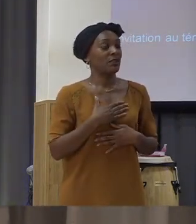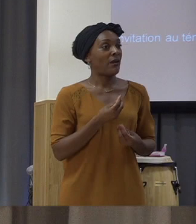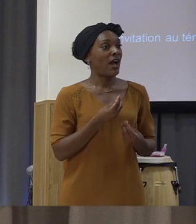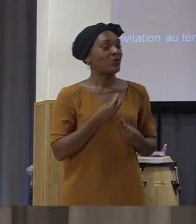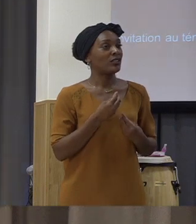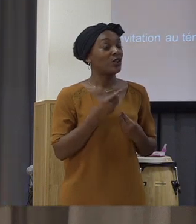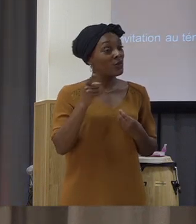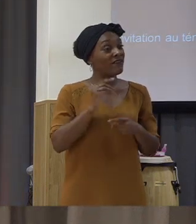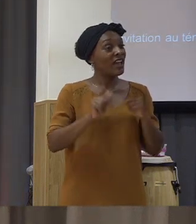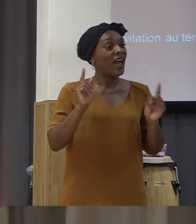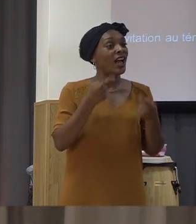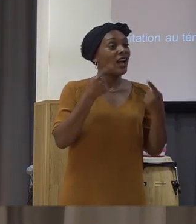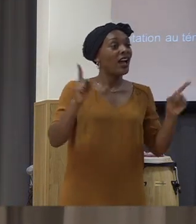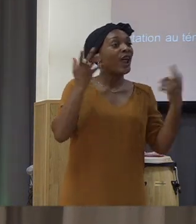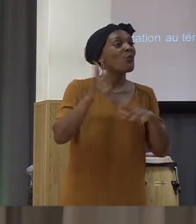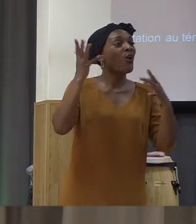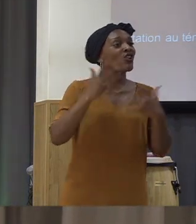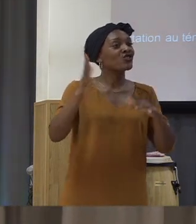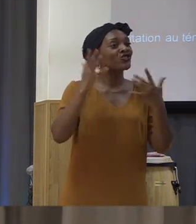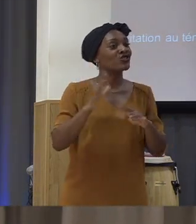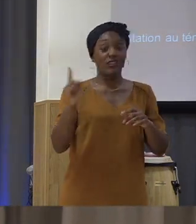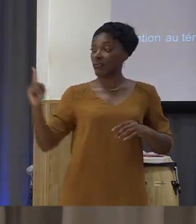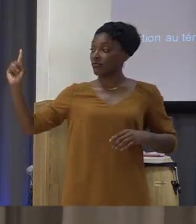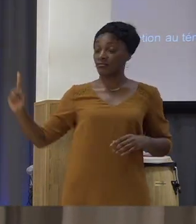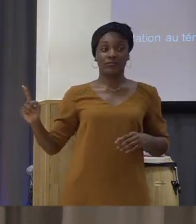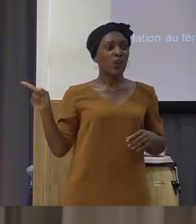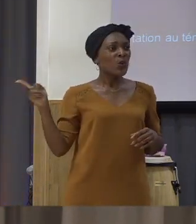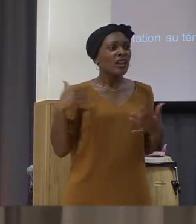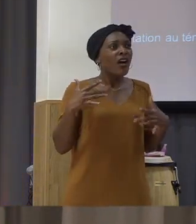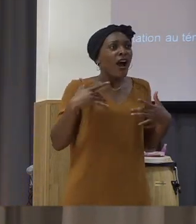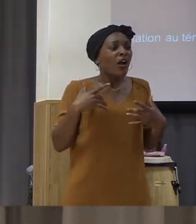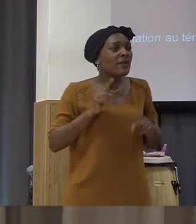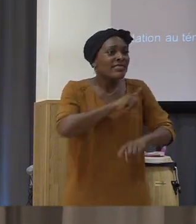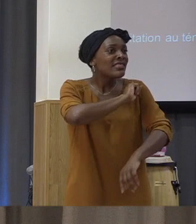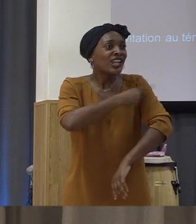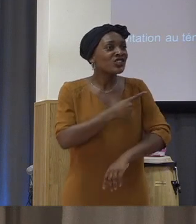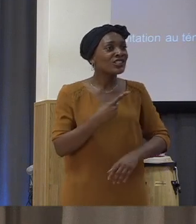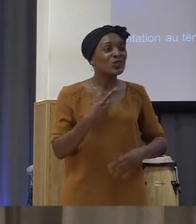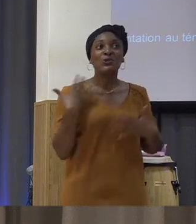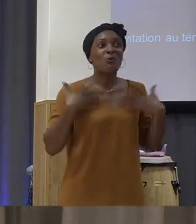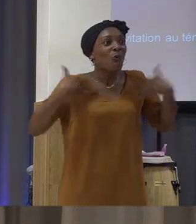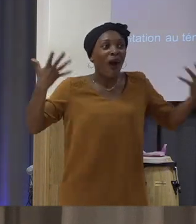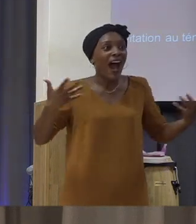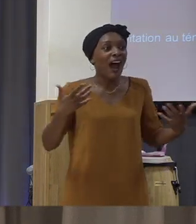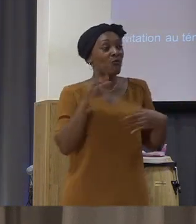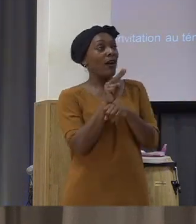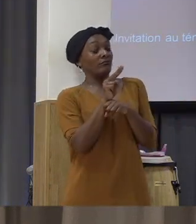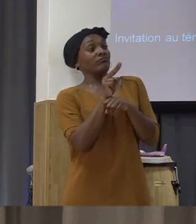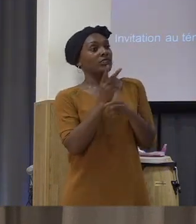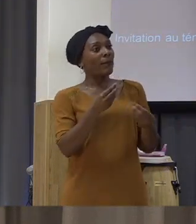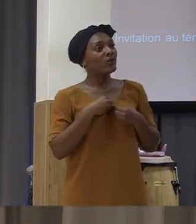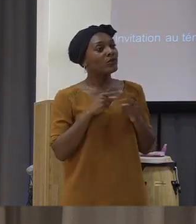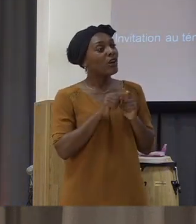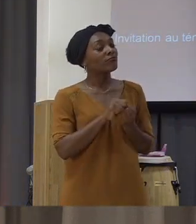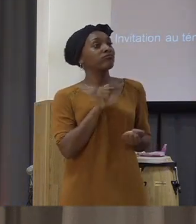qui dirigeait les chants. Il le dirigeait avec un tel enthousiasme, une telle joie, une telle